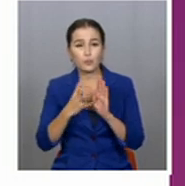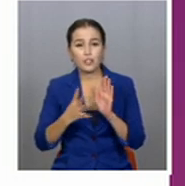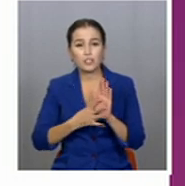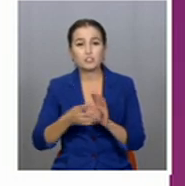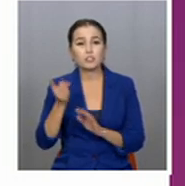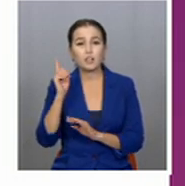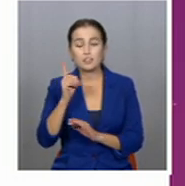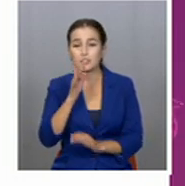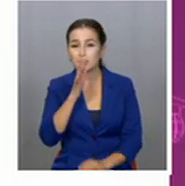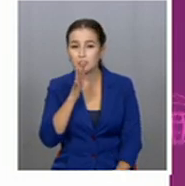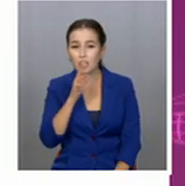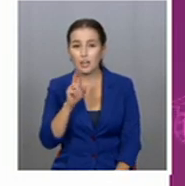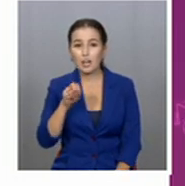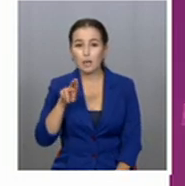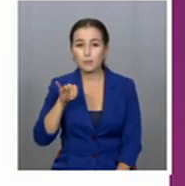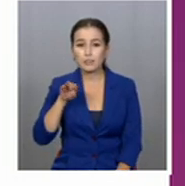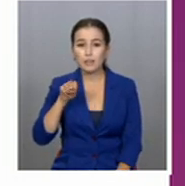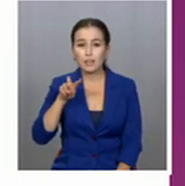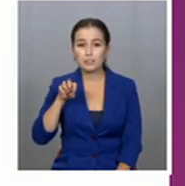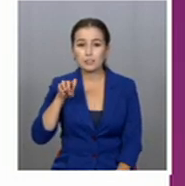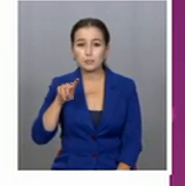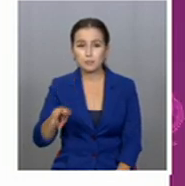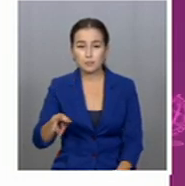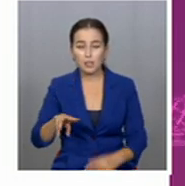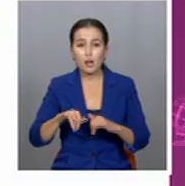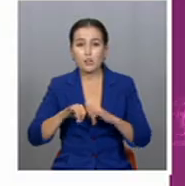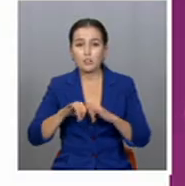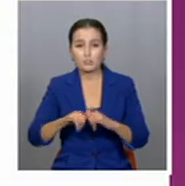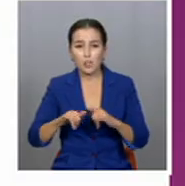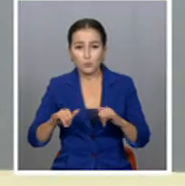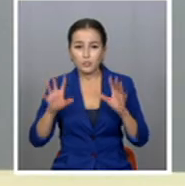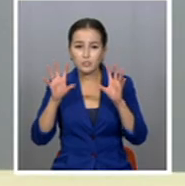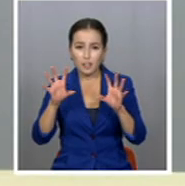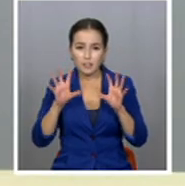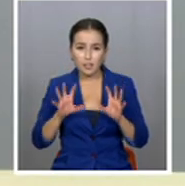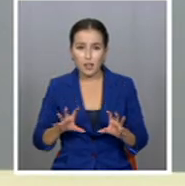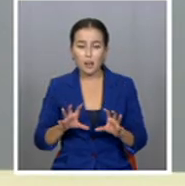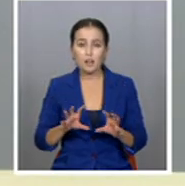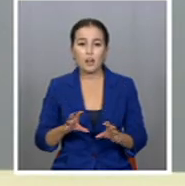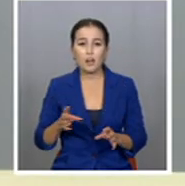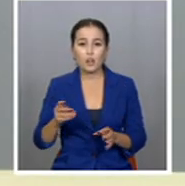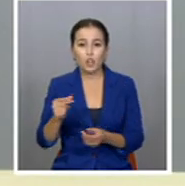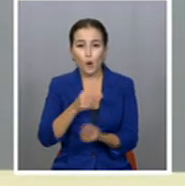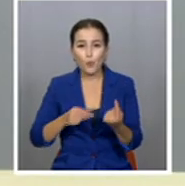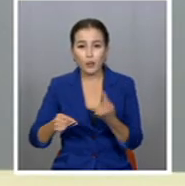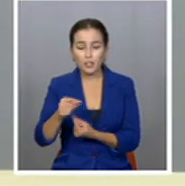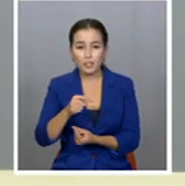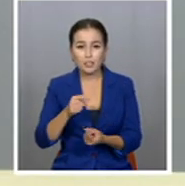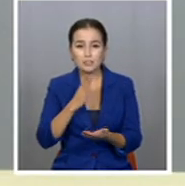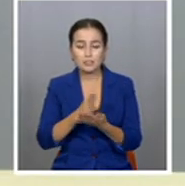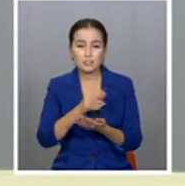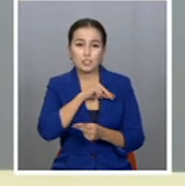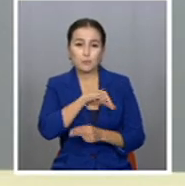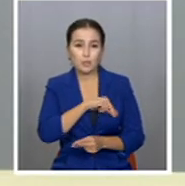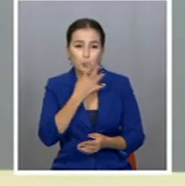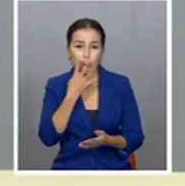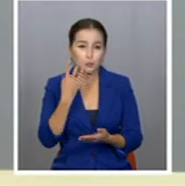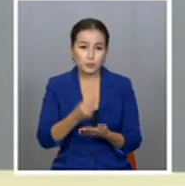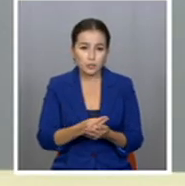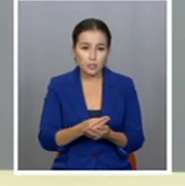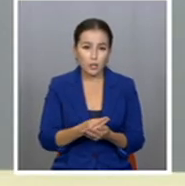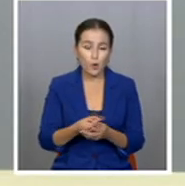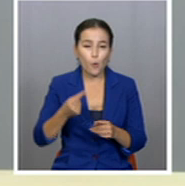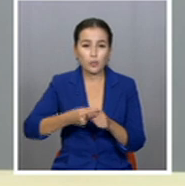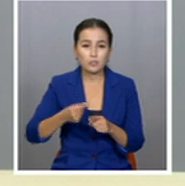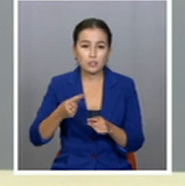ғасырда капитализмнің даму заңдарын, тауарға салынған еңбектің сипатын, қосалқы